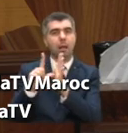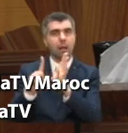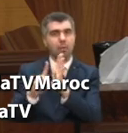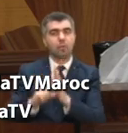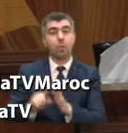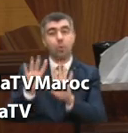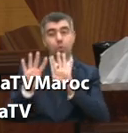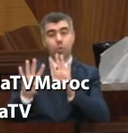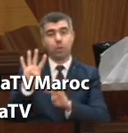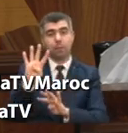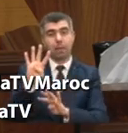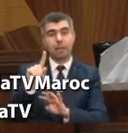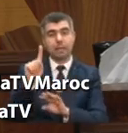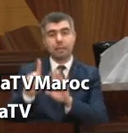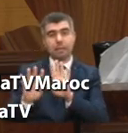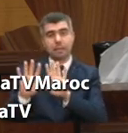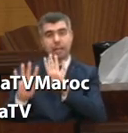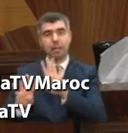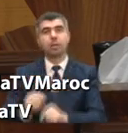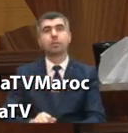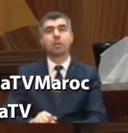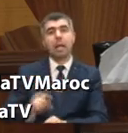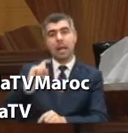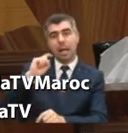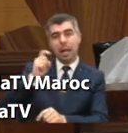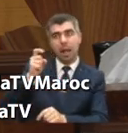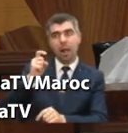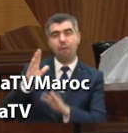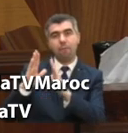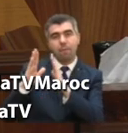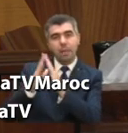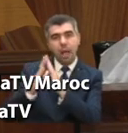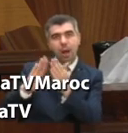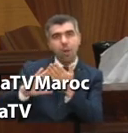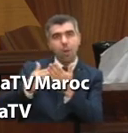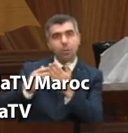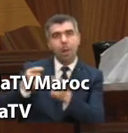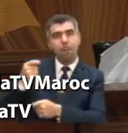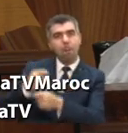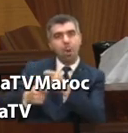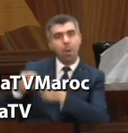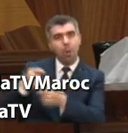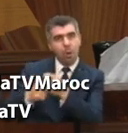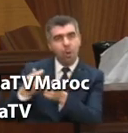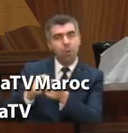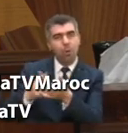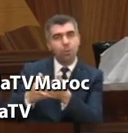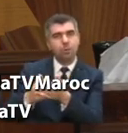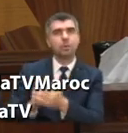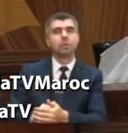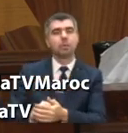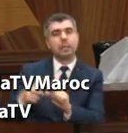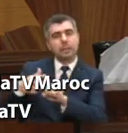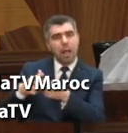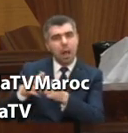رقم 49/16 المتعلق بكراء العقارات أو المحلات المخصصة للاستعمال التجاري أو الصناعي أو الحرفي،